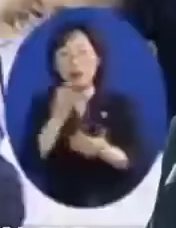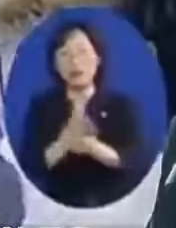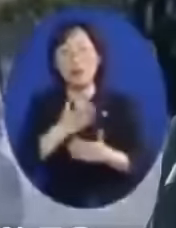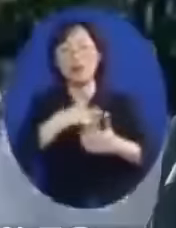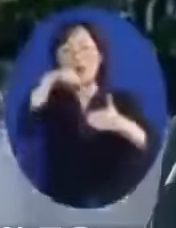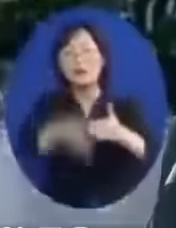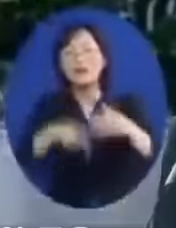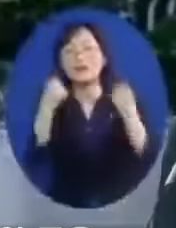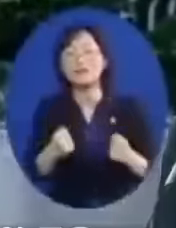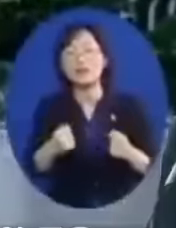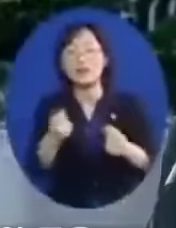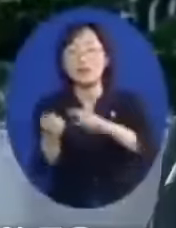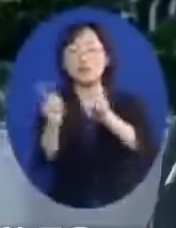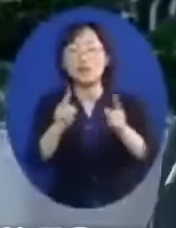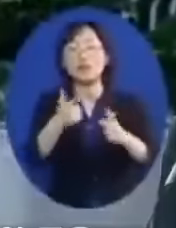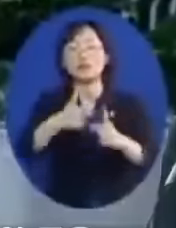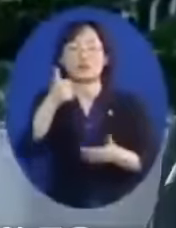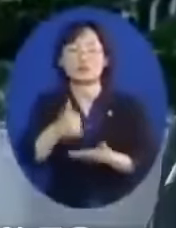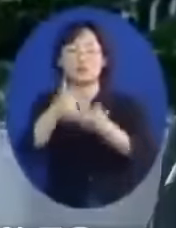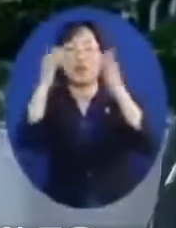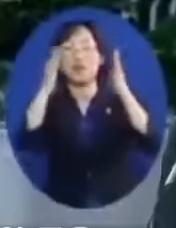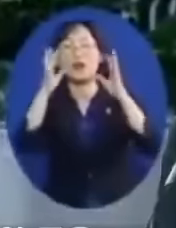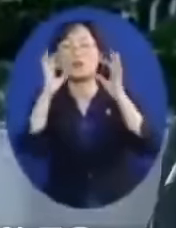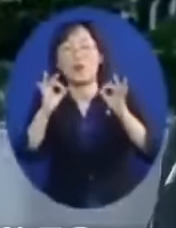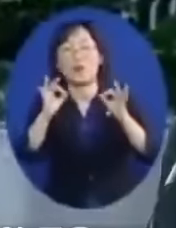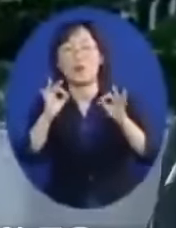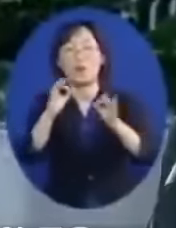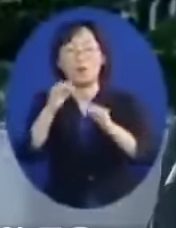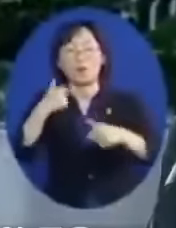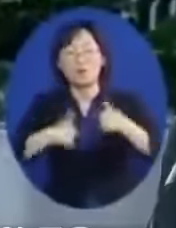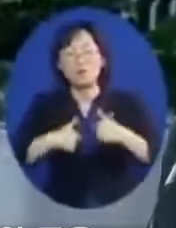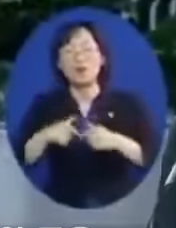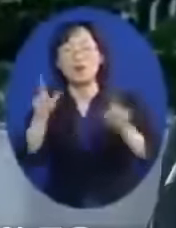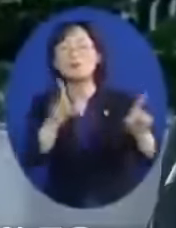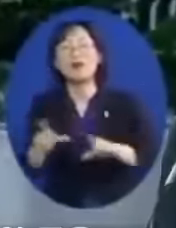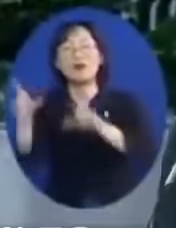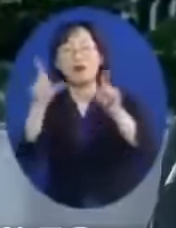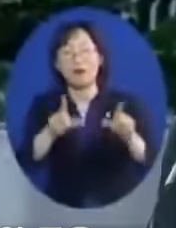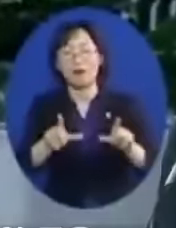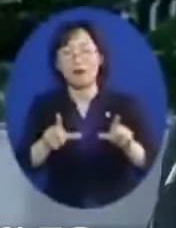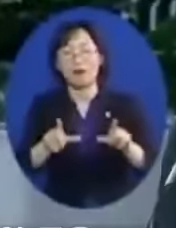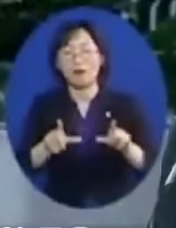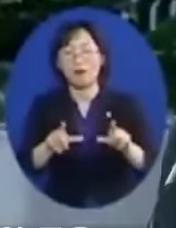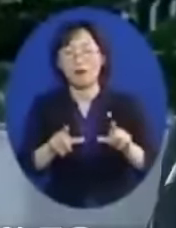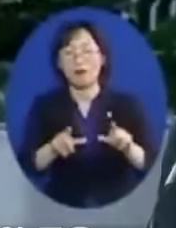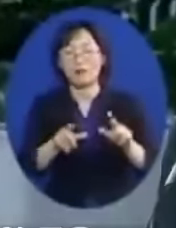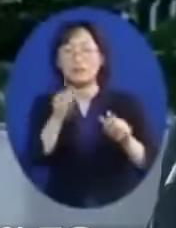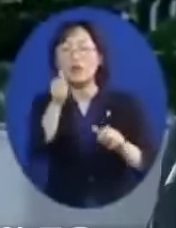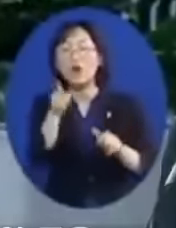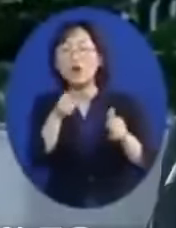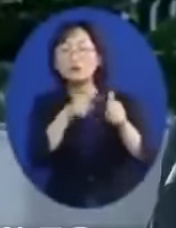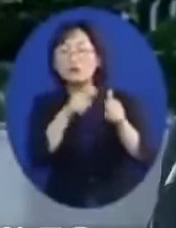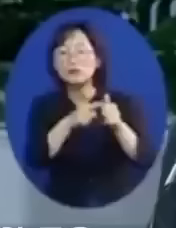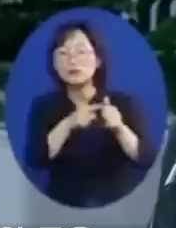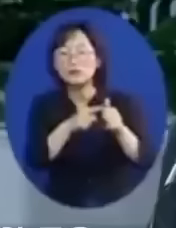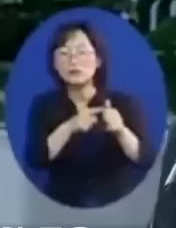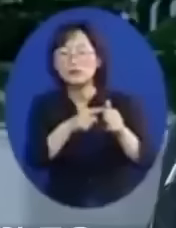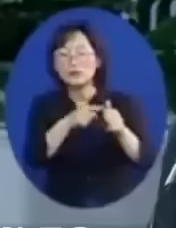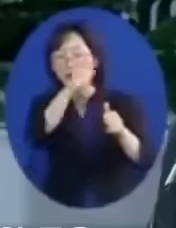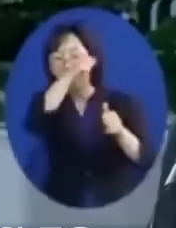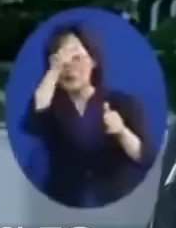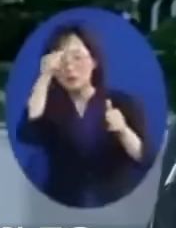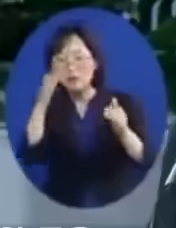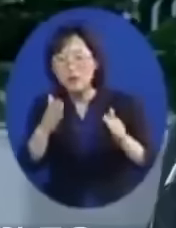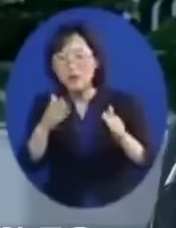계신 부활한 예수님을 바라보고 의지하고 믿고 살아라. 이것이 하드슨 테일러의 생애를 변화시켰습니다. 그날부터 그는